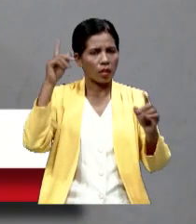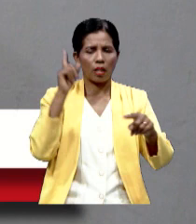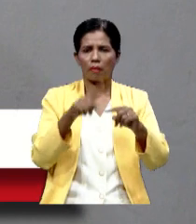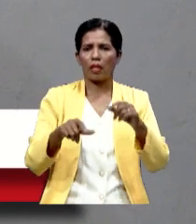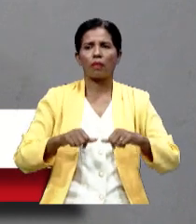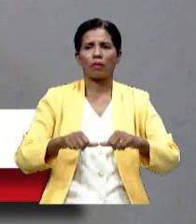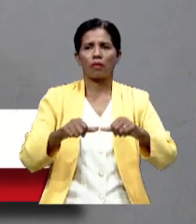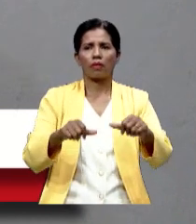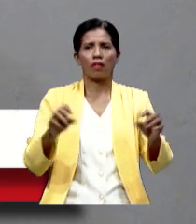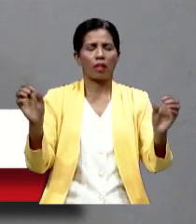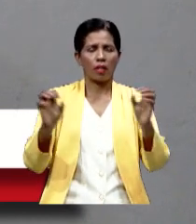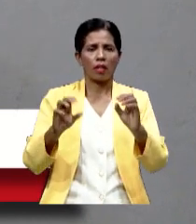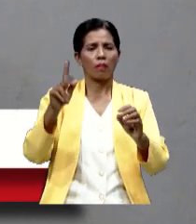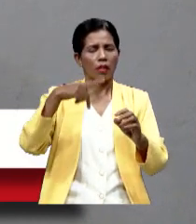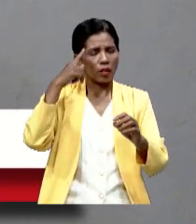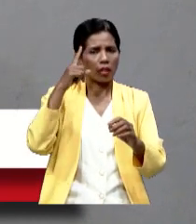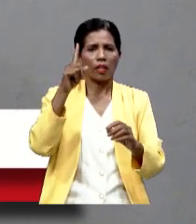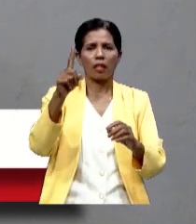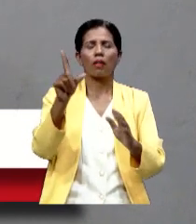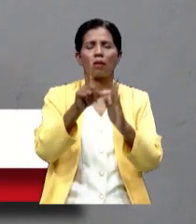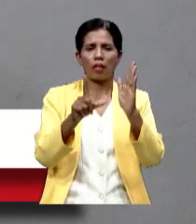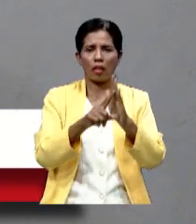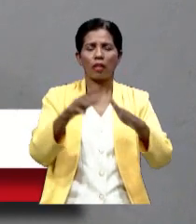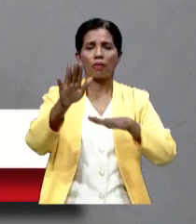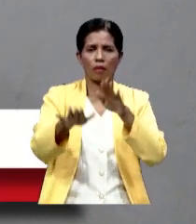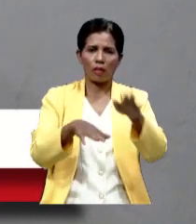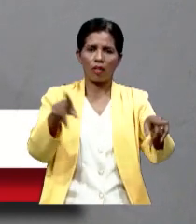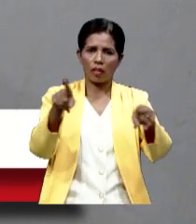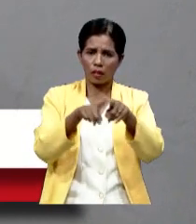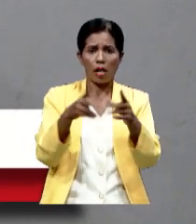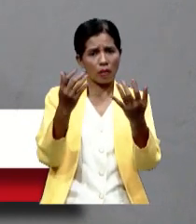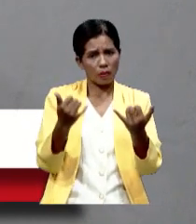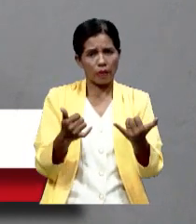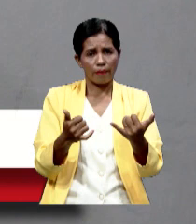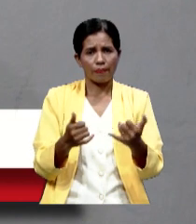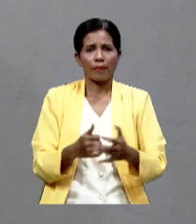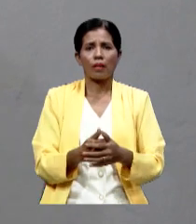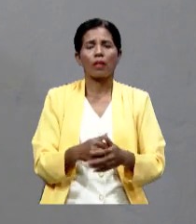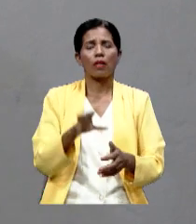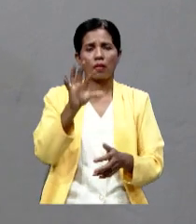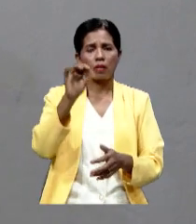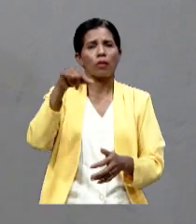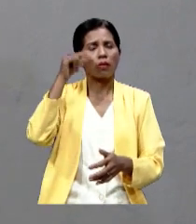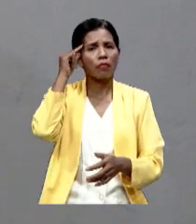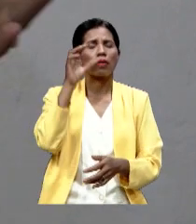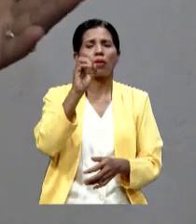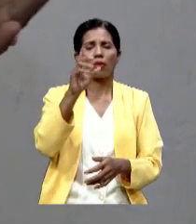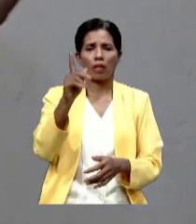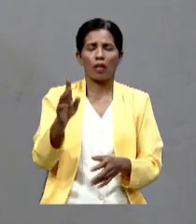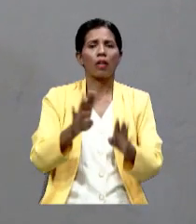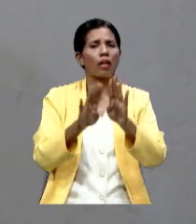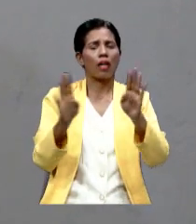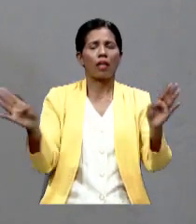lei atu lao hanesa. Então, o agora nunu governo dia no ke reativa ne